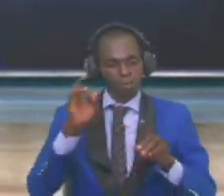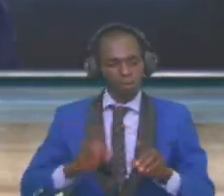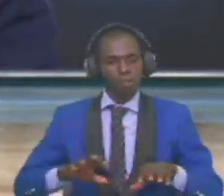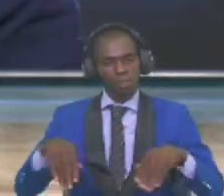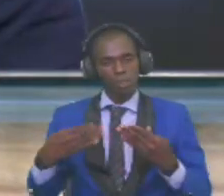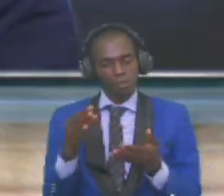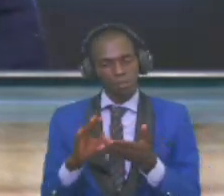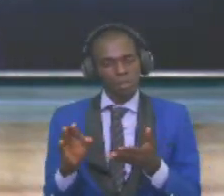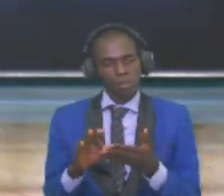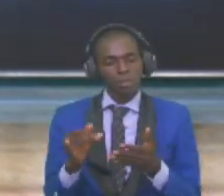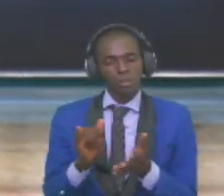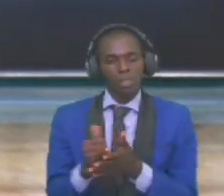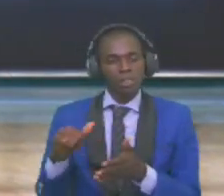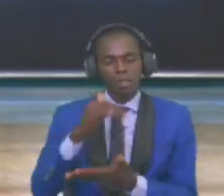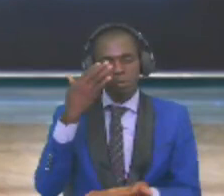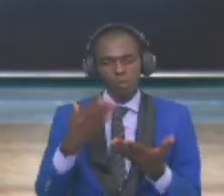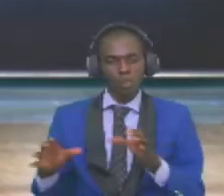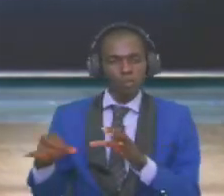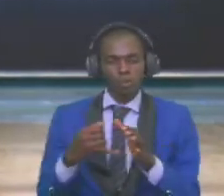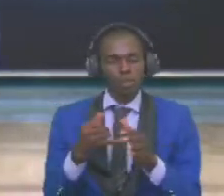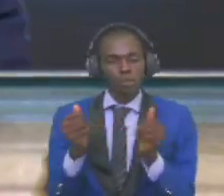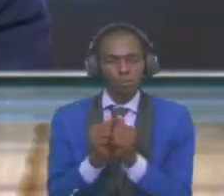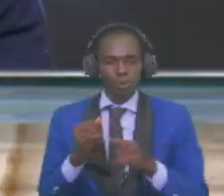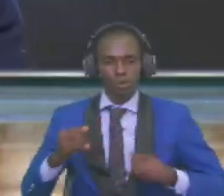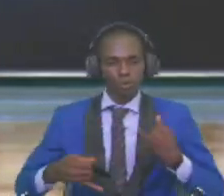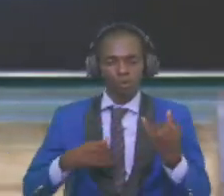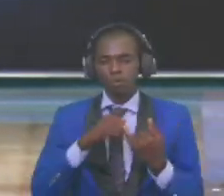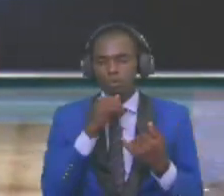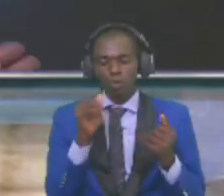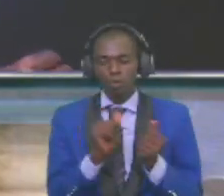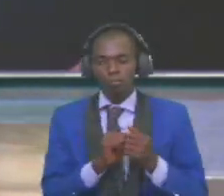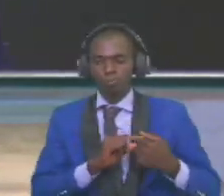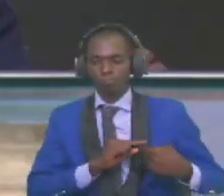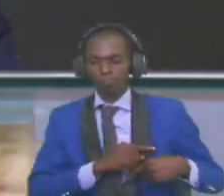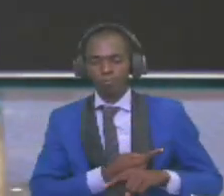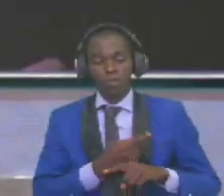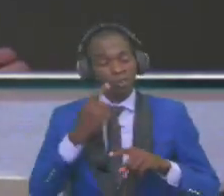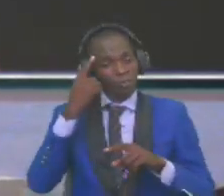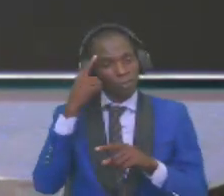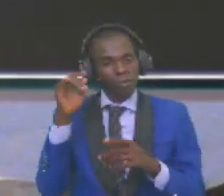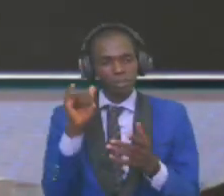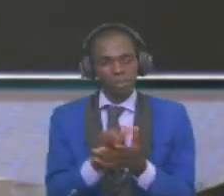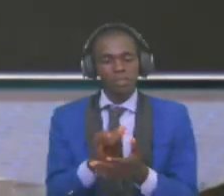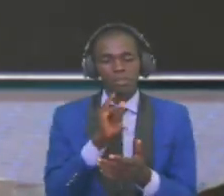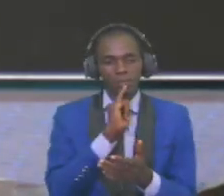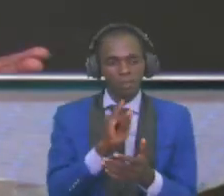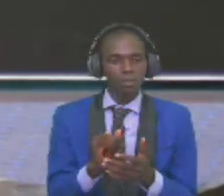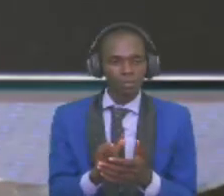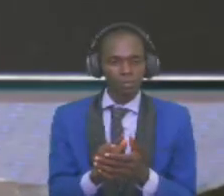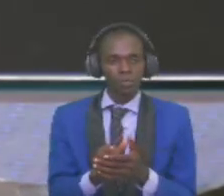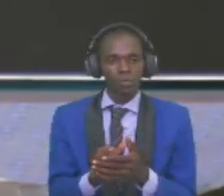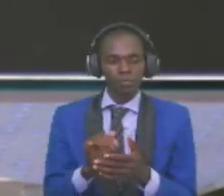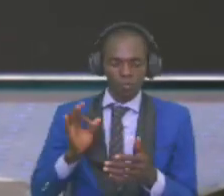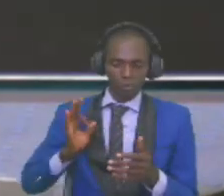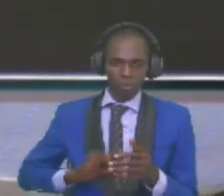compte les lensois ainsi afin qu'ils le fassent avec joie et nos un génie sans ce qui ne